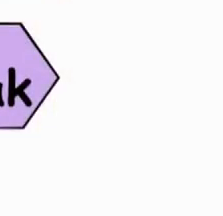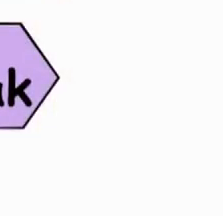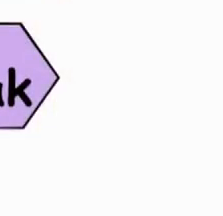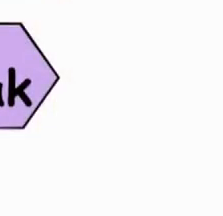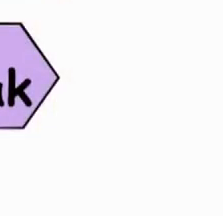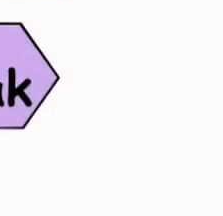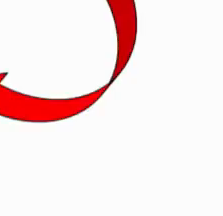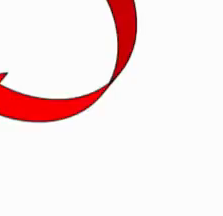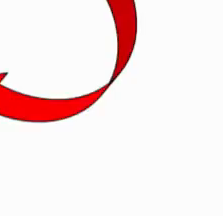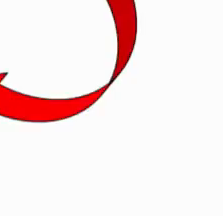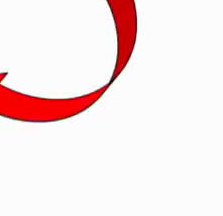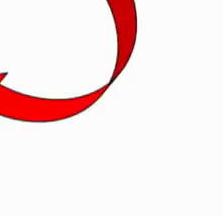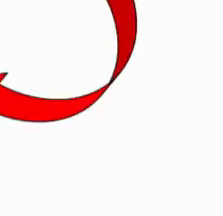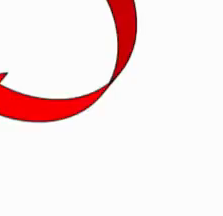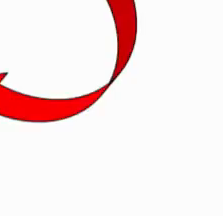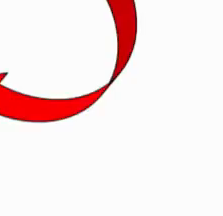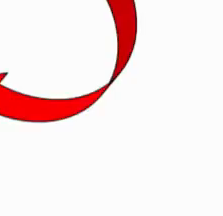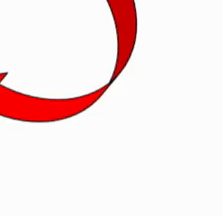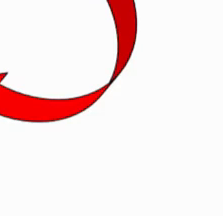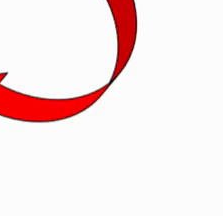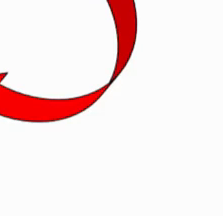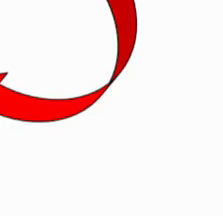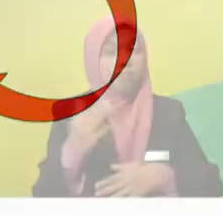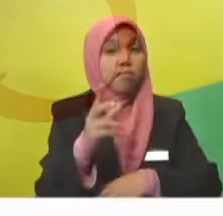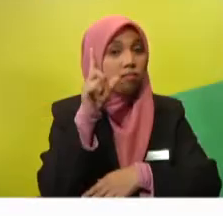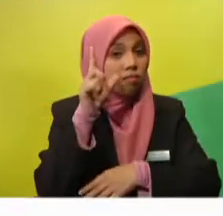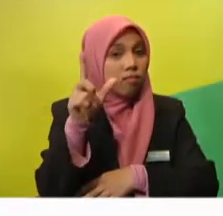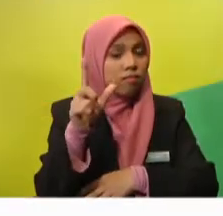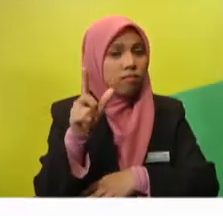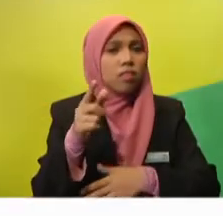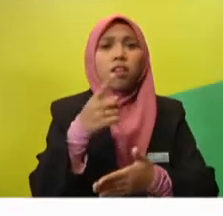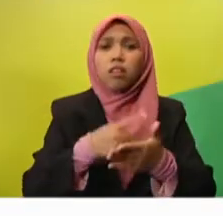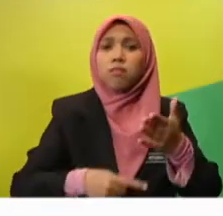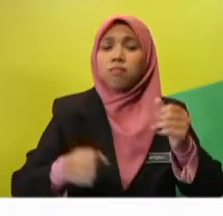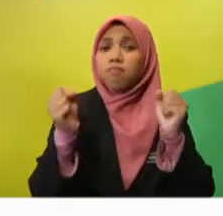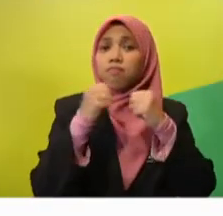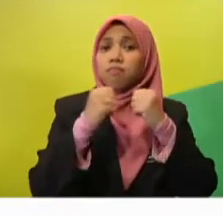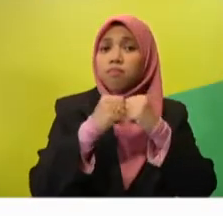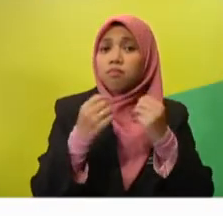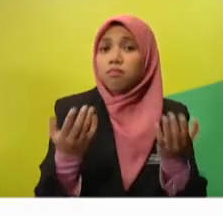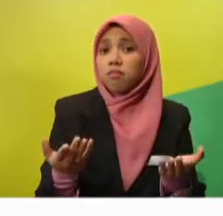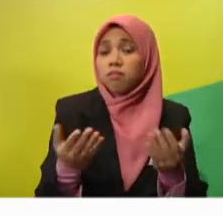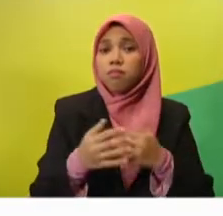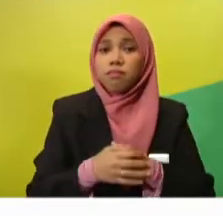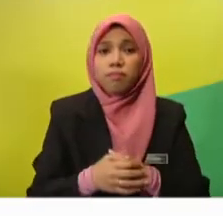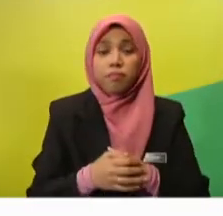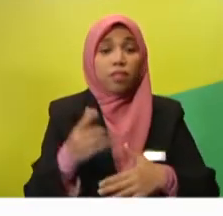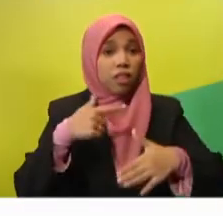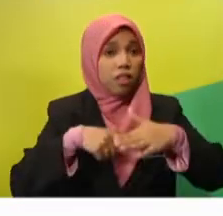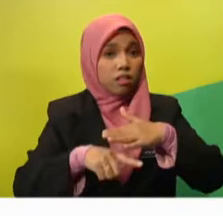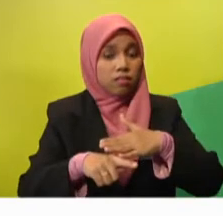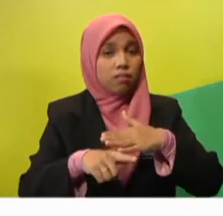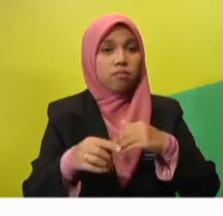bersedia untuk bergerak. Okey, mari kita lihat apa itu sapaan. Okey, sapaan ia akan melibatkan kita